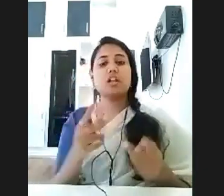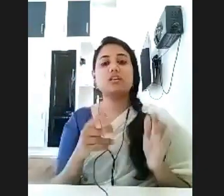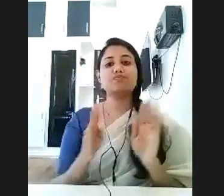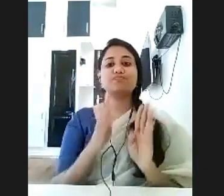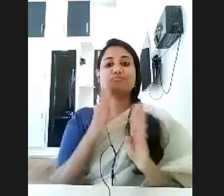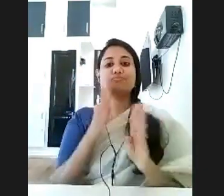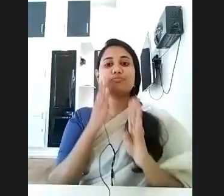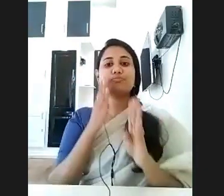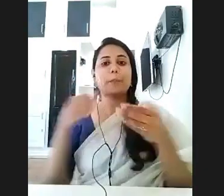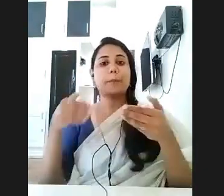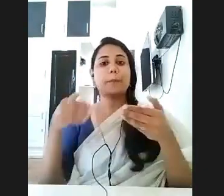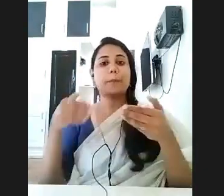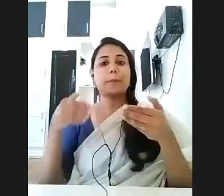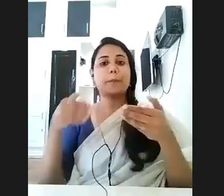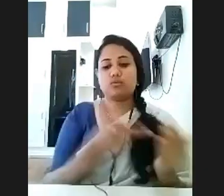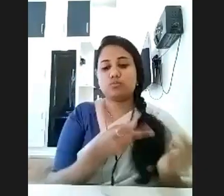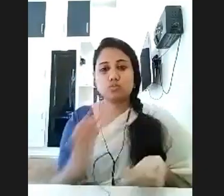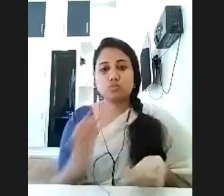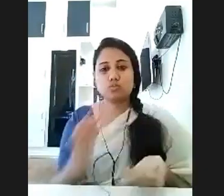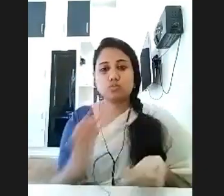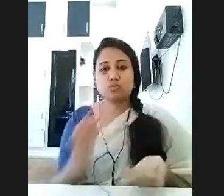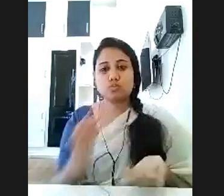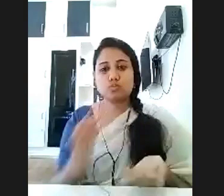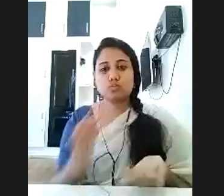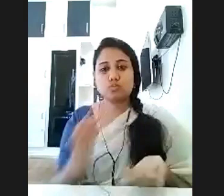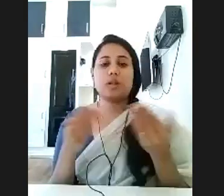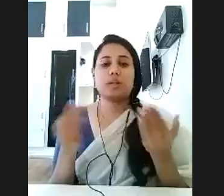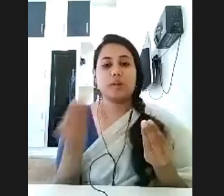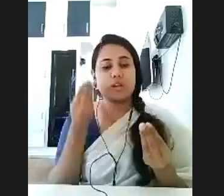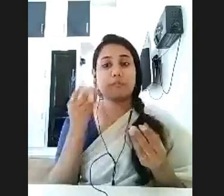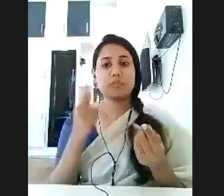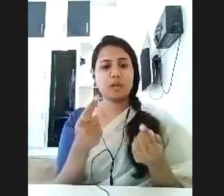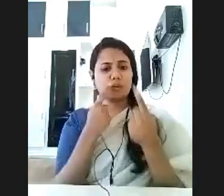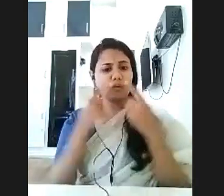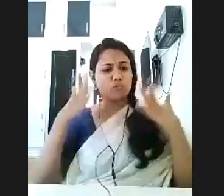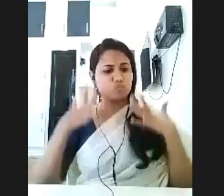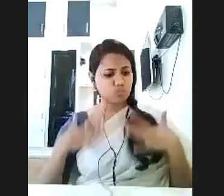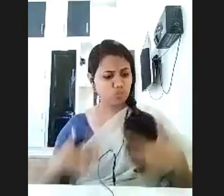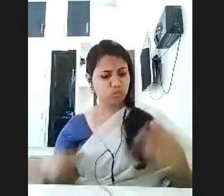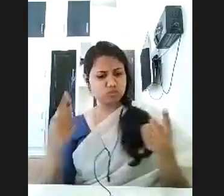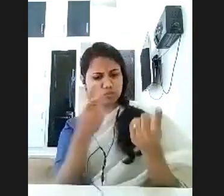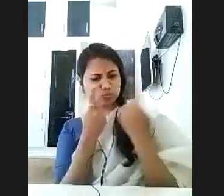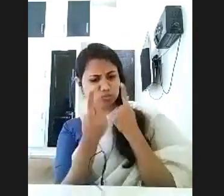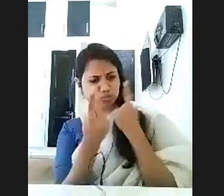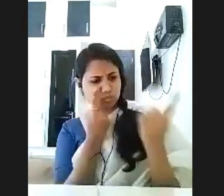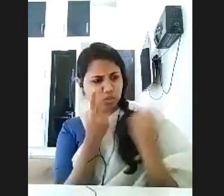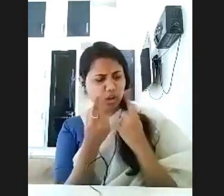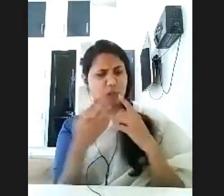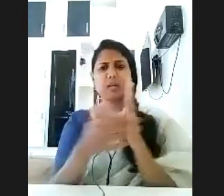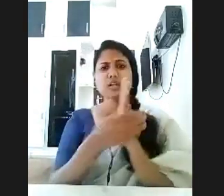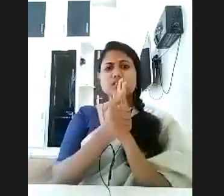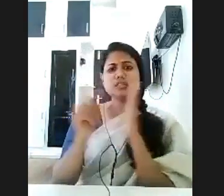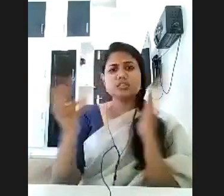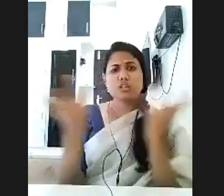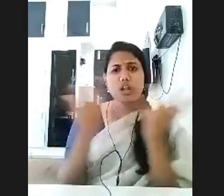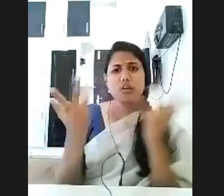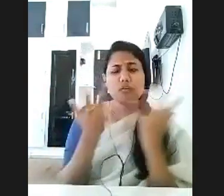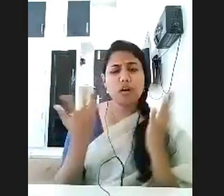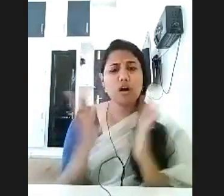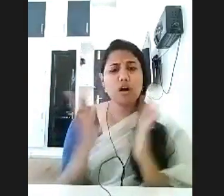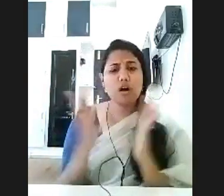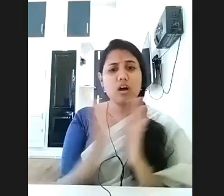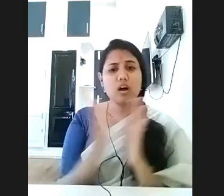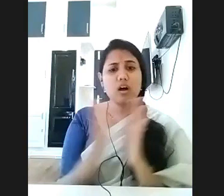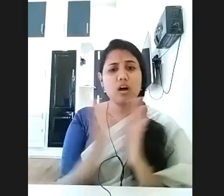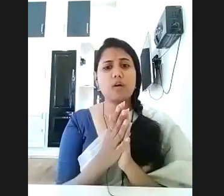ഞാൻ പറഞ്ഞതുപോലെ നമുക്ക് കംപ്ലീറ്റ് ആയിട്ട് ഓവറോൾ അസസ്മെന്റ് കുട്ടികളുടെ ആവശ്യമുണ്ട്. ഇപ്പോഴത്തെ കഴിവുകൾ എങ്ങനെയാണ് കുട്ടികളുടെ, ഇവരുടെ കഴിവുകൾ ഇംപ്രൂവ് ചെയ്യാൻ